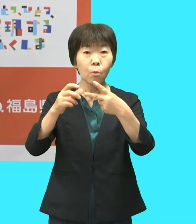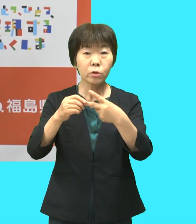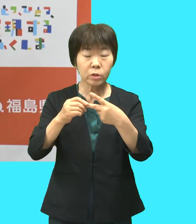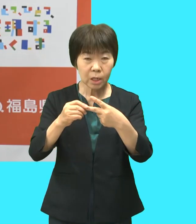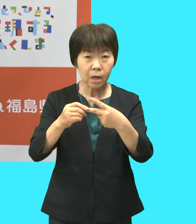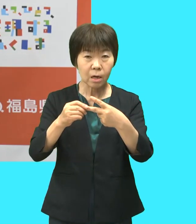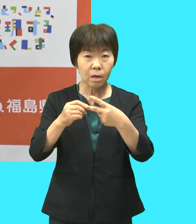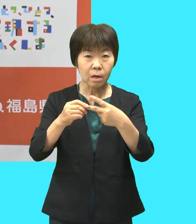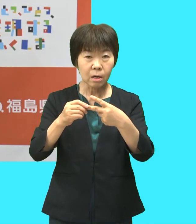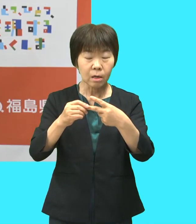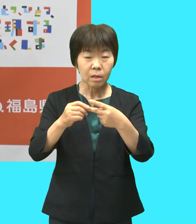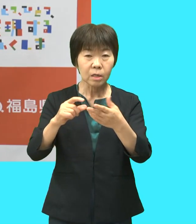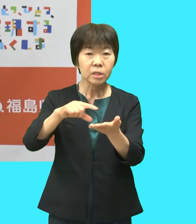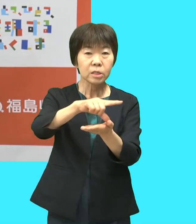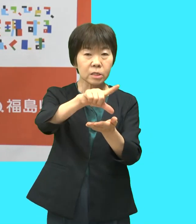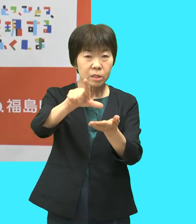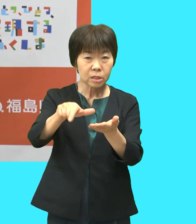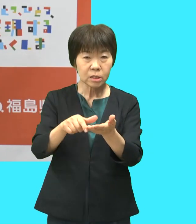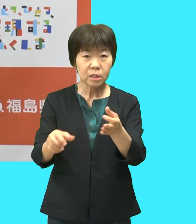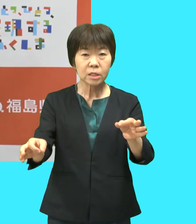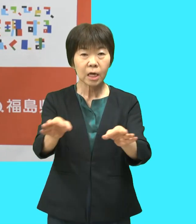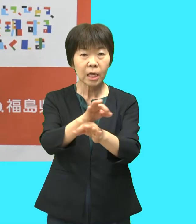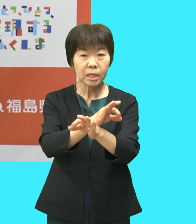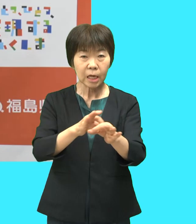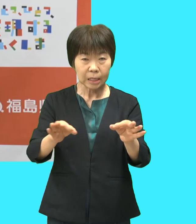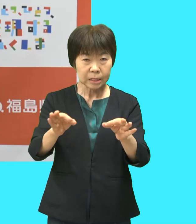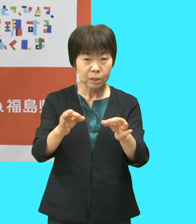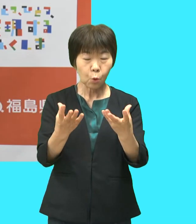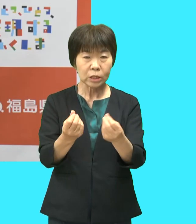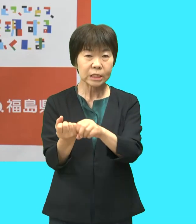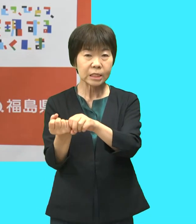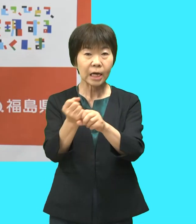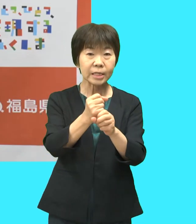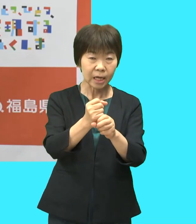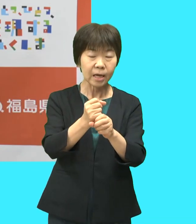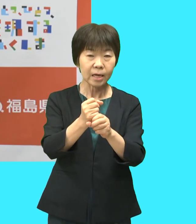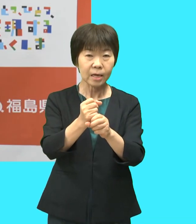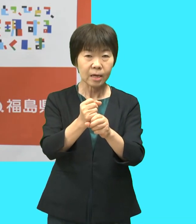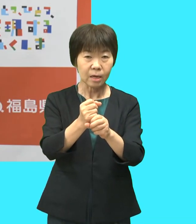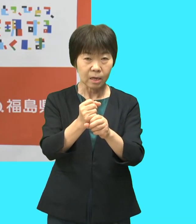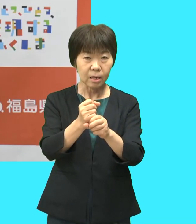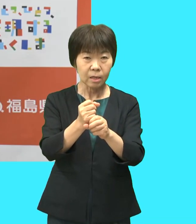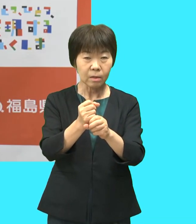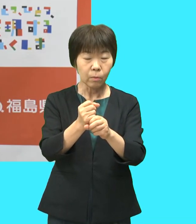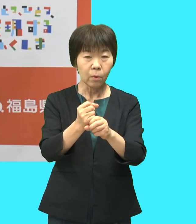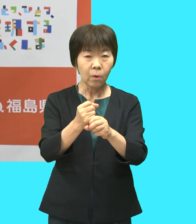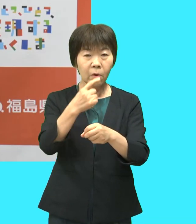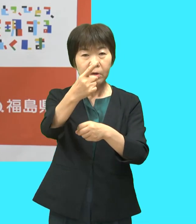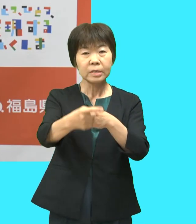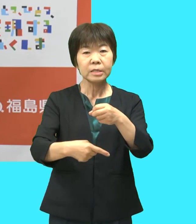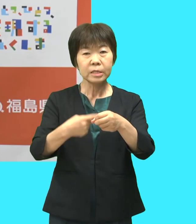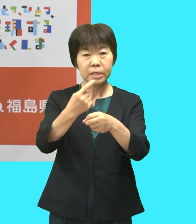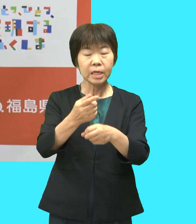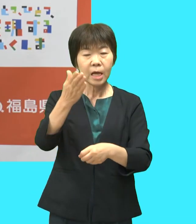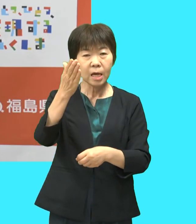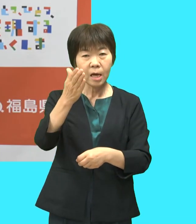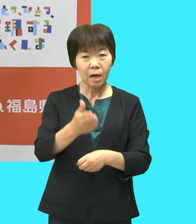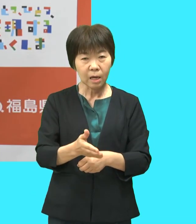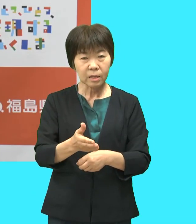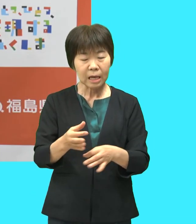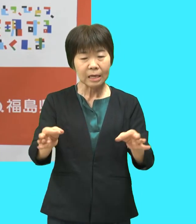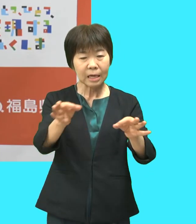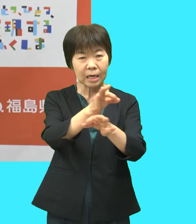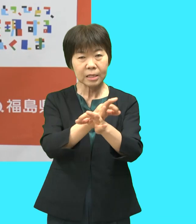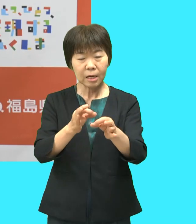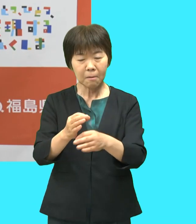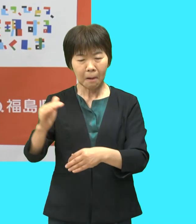が地域経済あるいは我が国経済の維持再生、この1年半余りですっかり冷え切っている厳